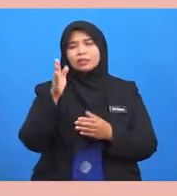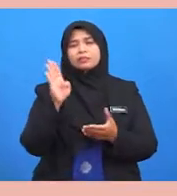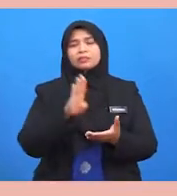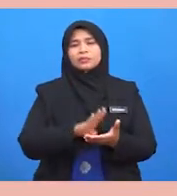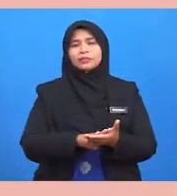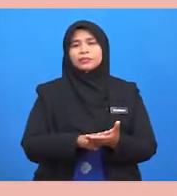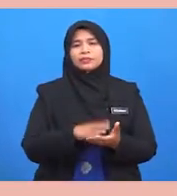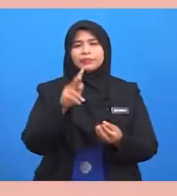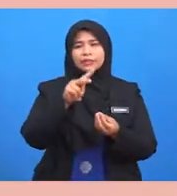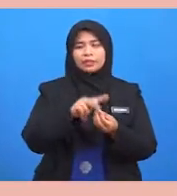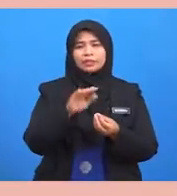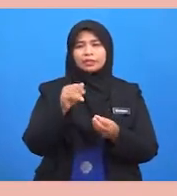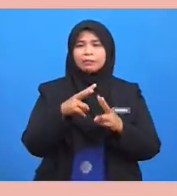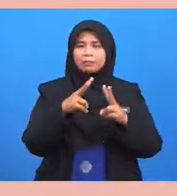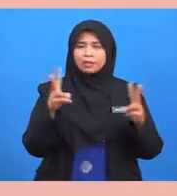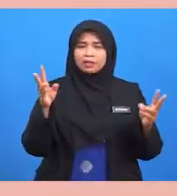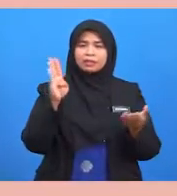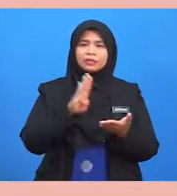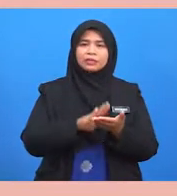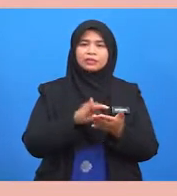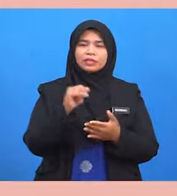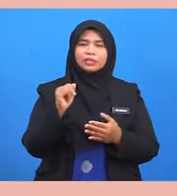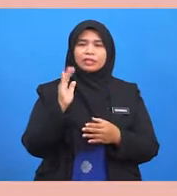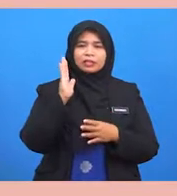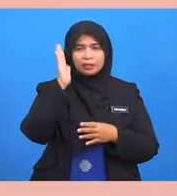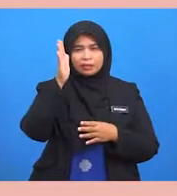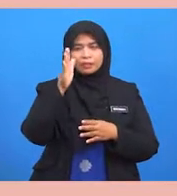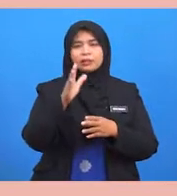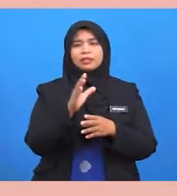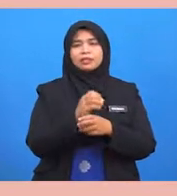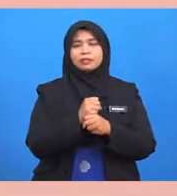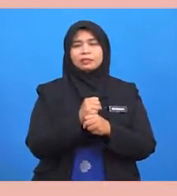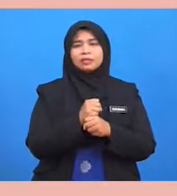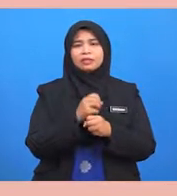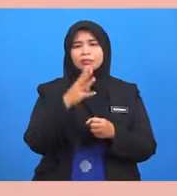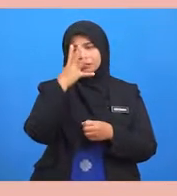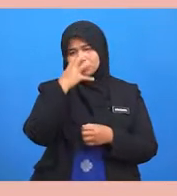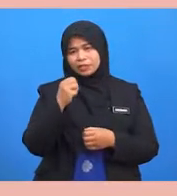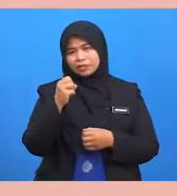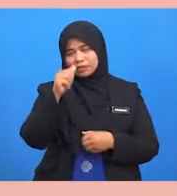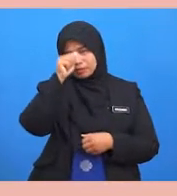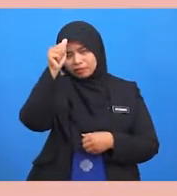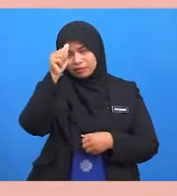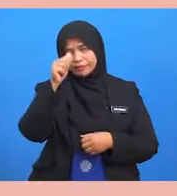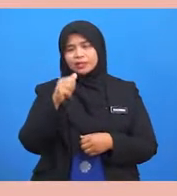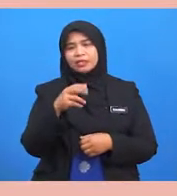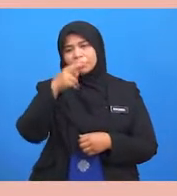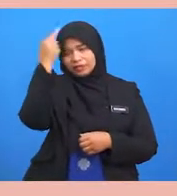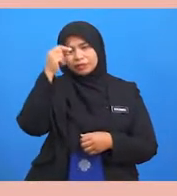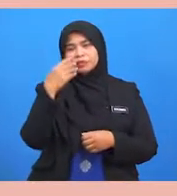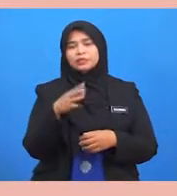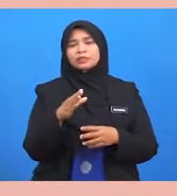Kesan yang paling buruk mendapat kemurkaan Allah. Nabi dah kata, patuhi